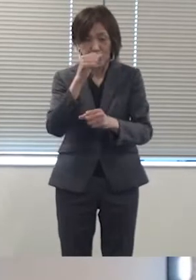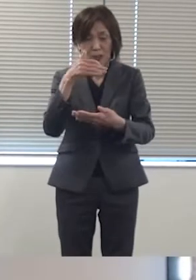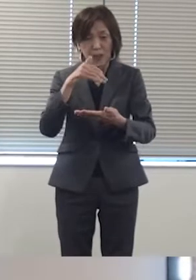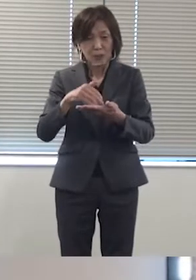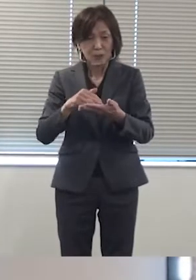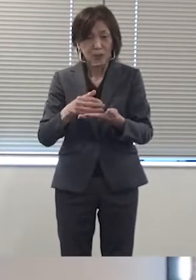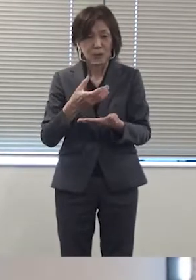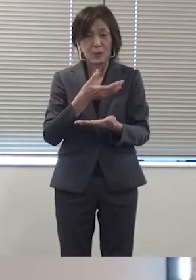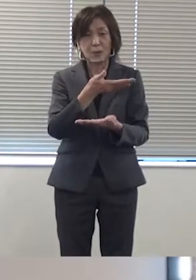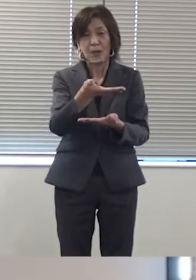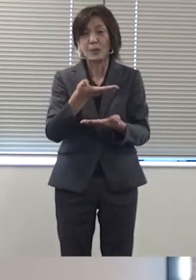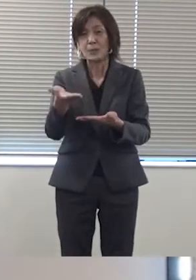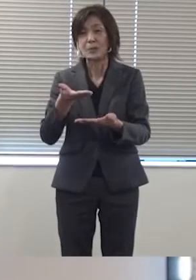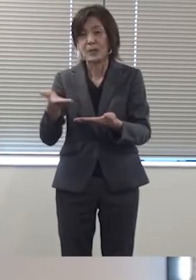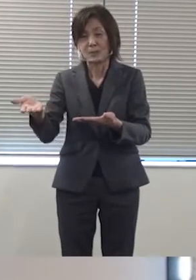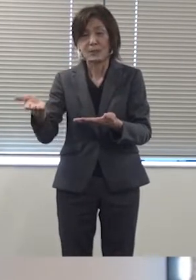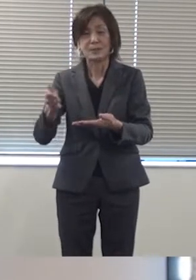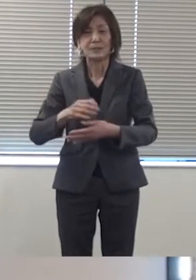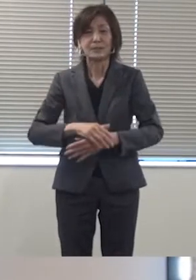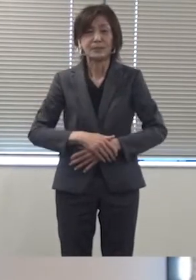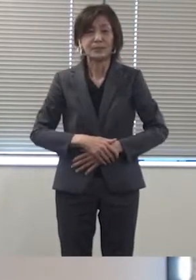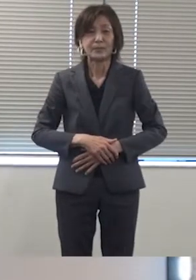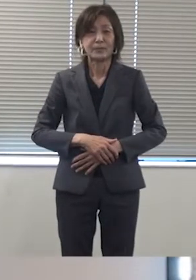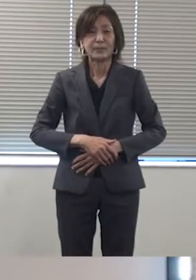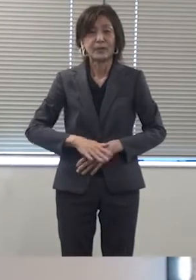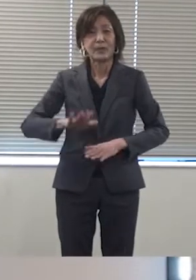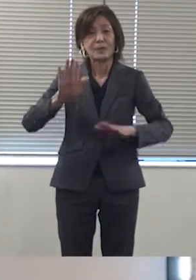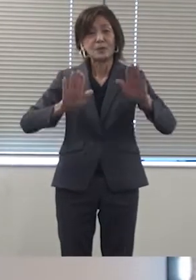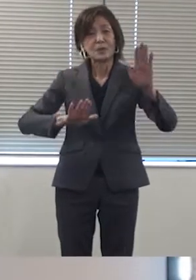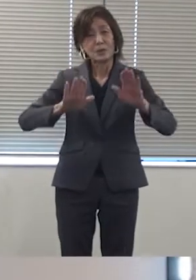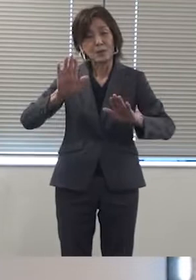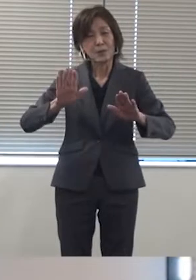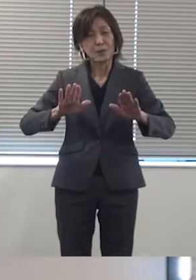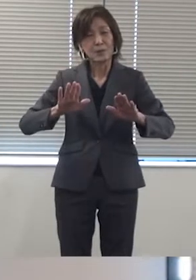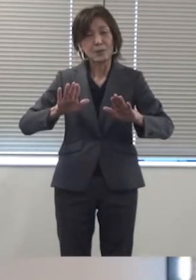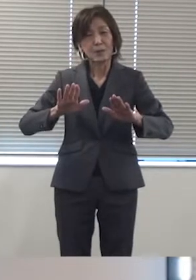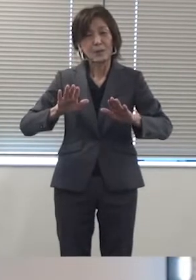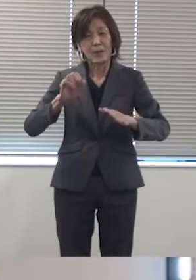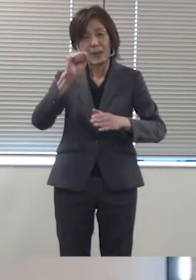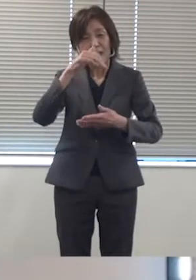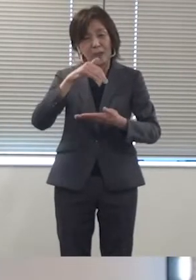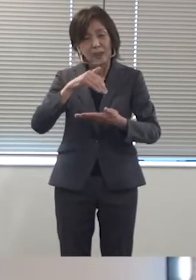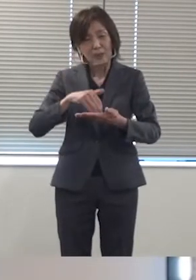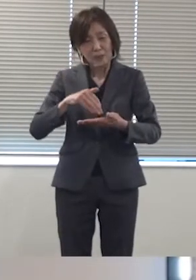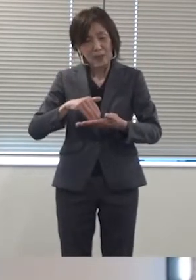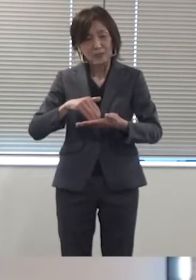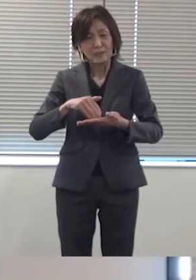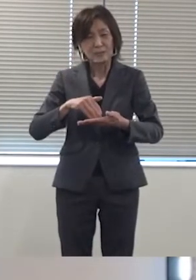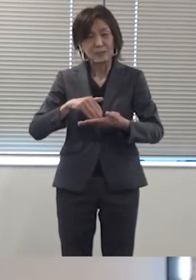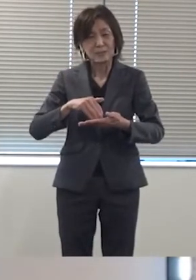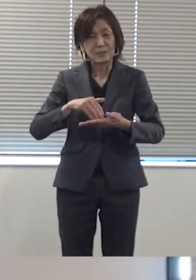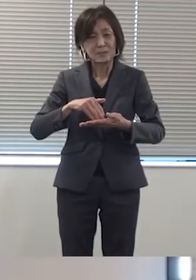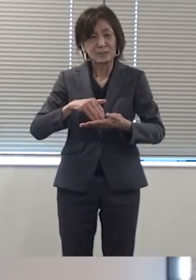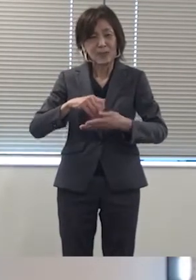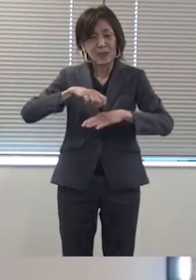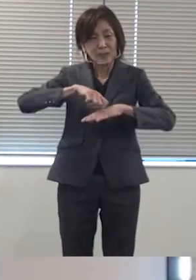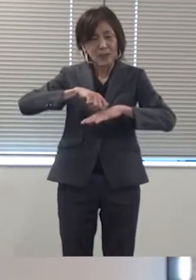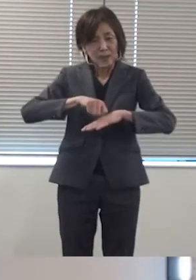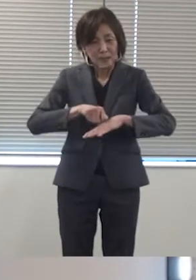り注意深く財政の運営をしていかなければならないという状況です